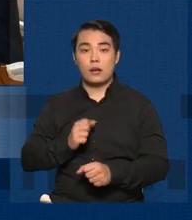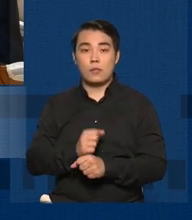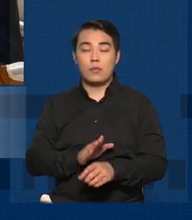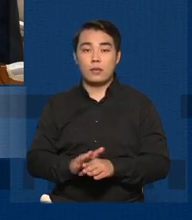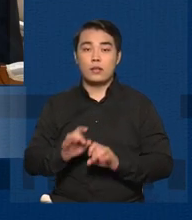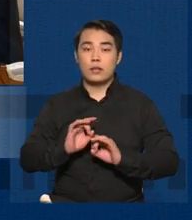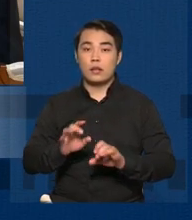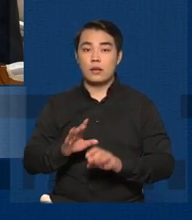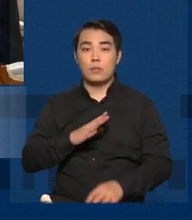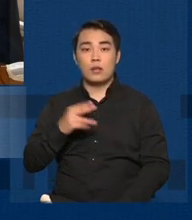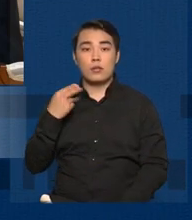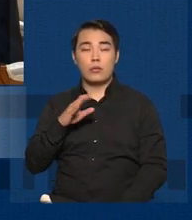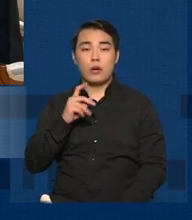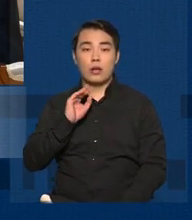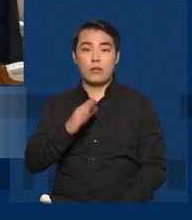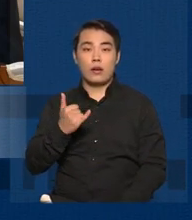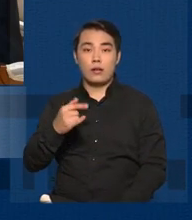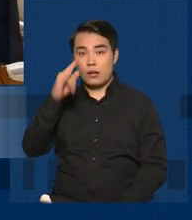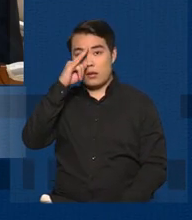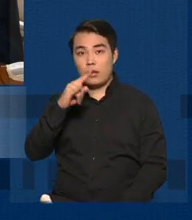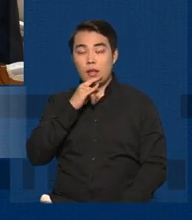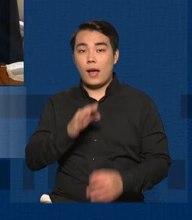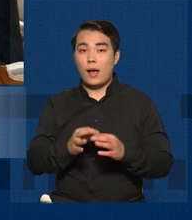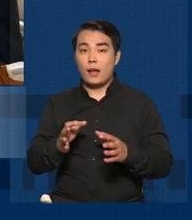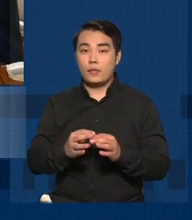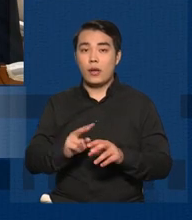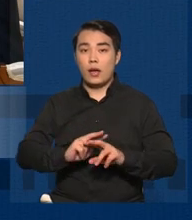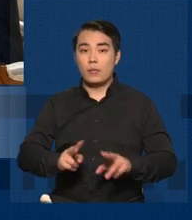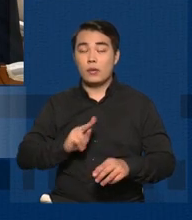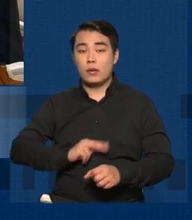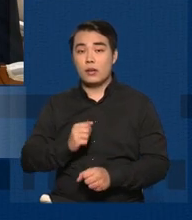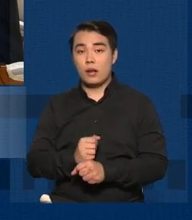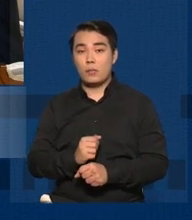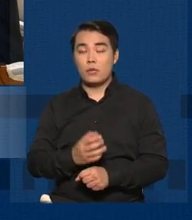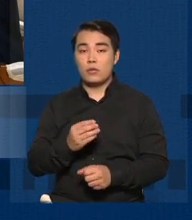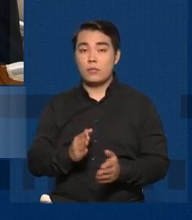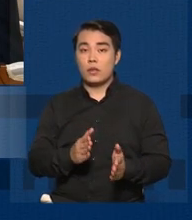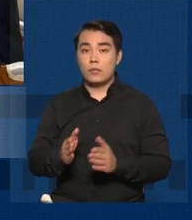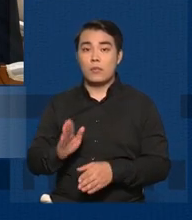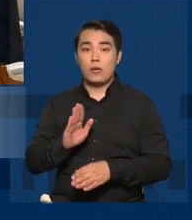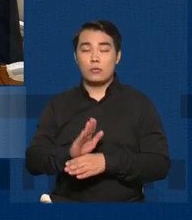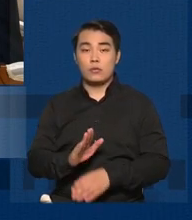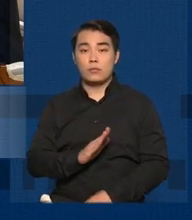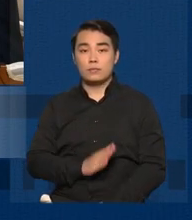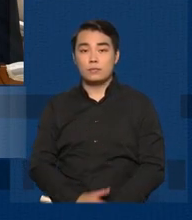берді. Қасым-Жомарт Тоқаев Қазатомөнеркәсіп жұмысының тиімділігін арттыру жөнінде бірқатар тапсырма берді.